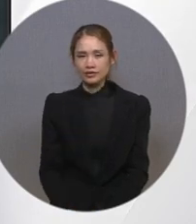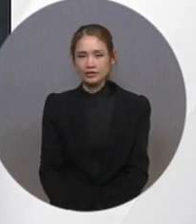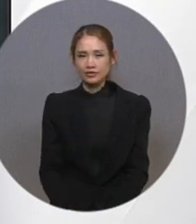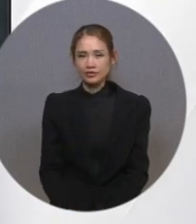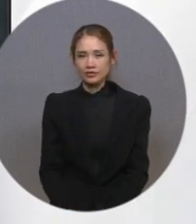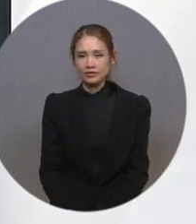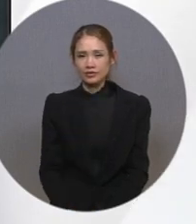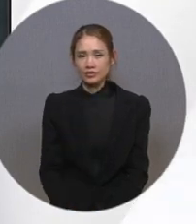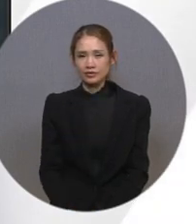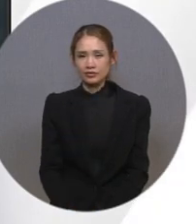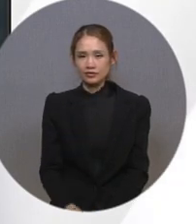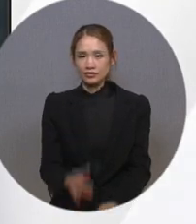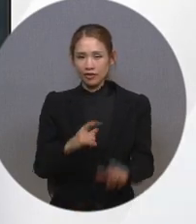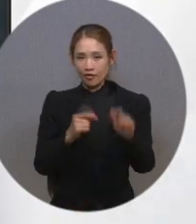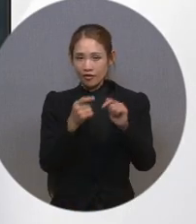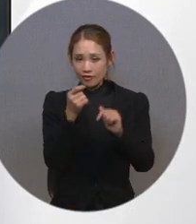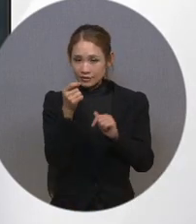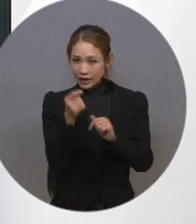작게